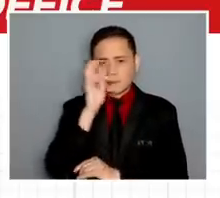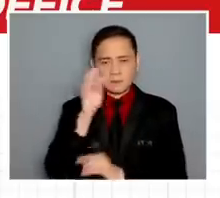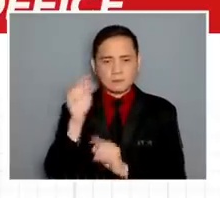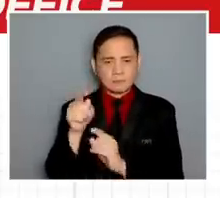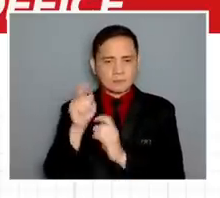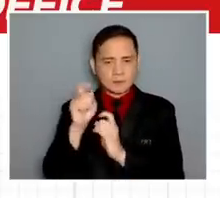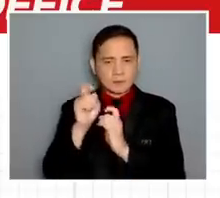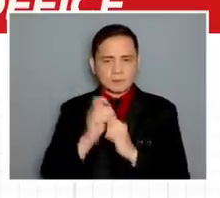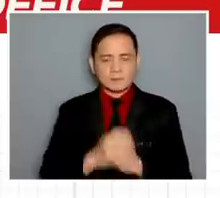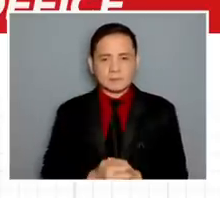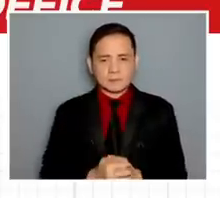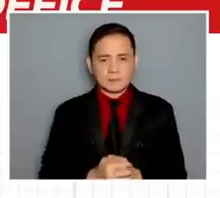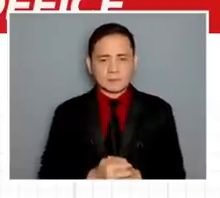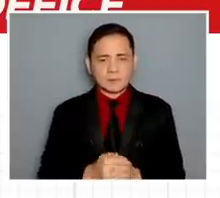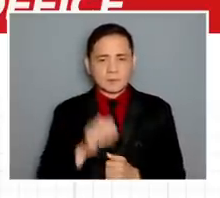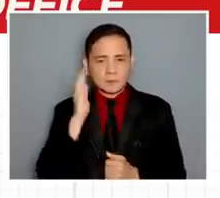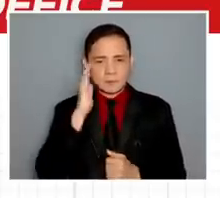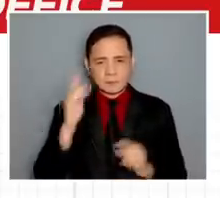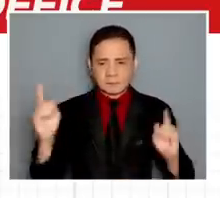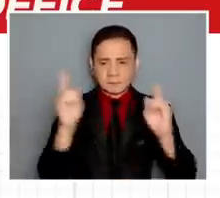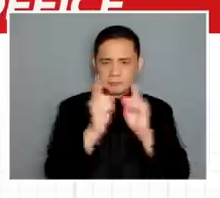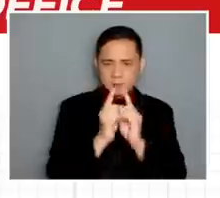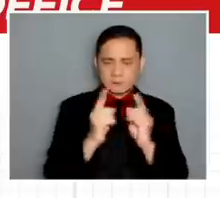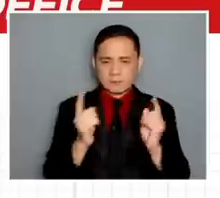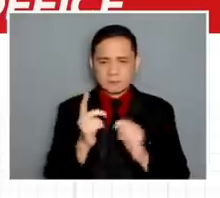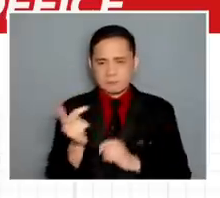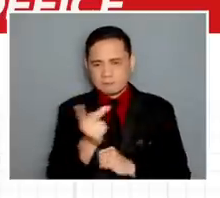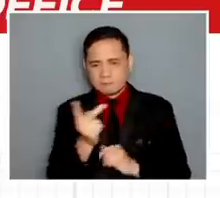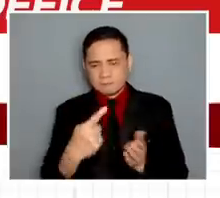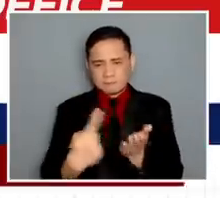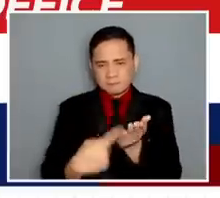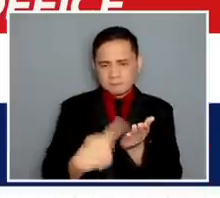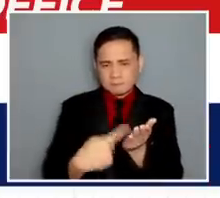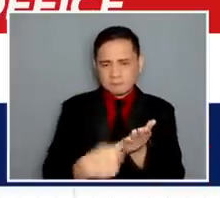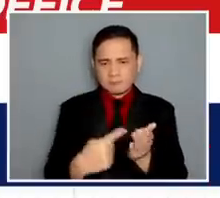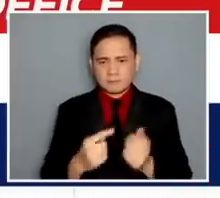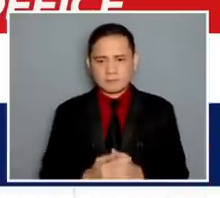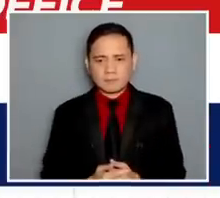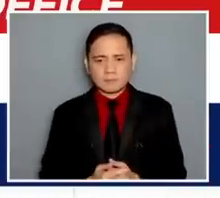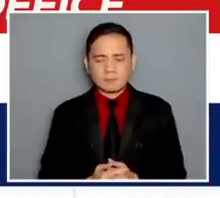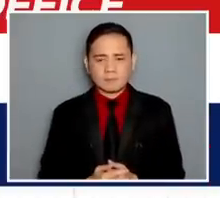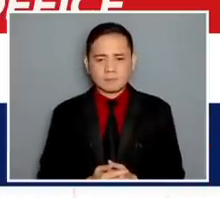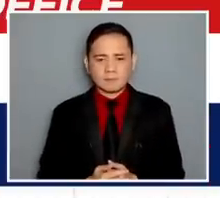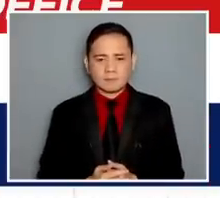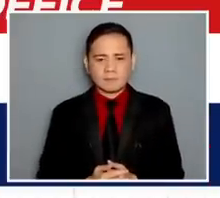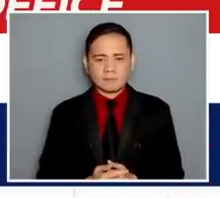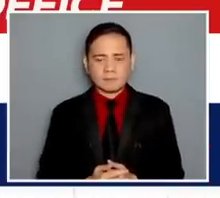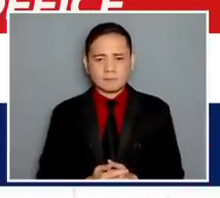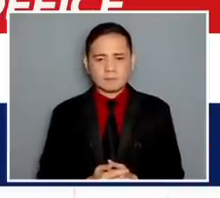palasyo ukol sa pulong ng Pangulo at sa opisyal ng China.